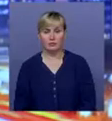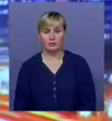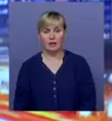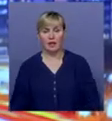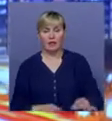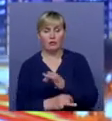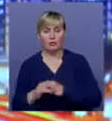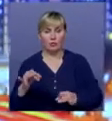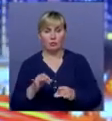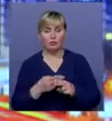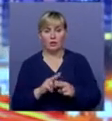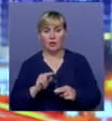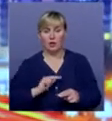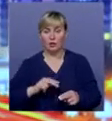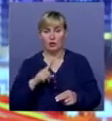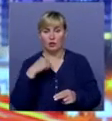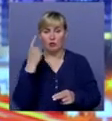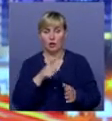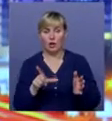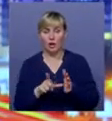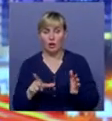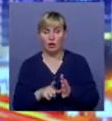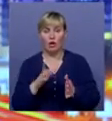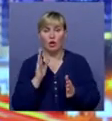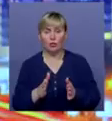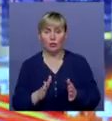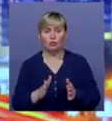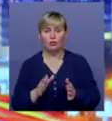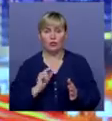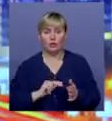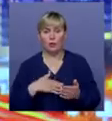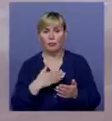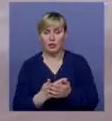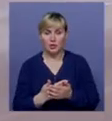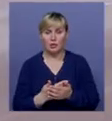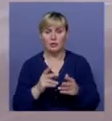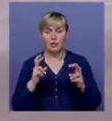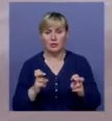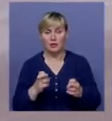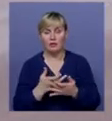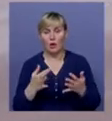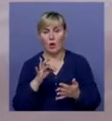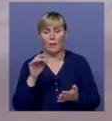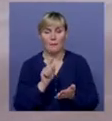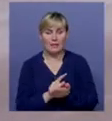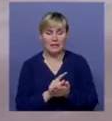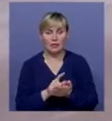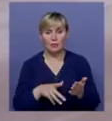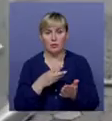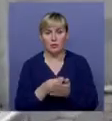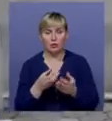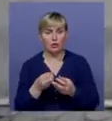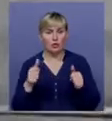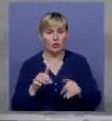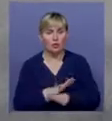В обсуждении прогрессивной шкалы индивидуального подоходного налога будет участвовать общественность. Ставки и пороги по обязательным платежам еще не